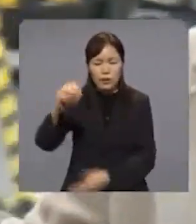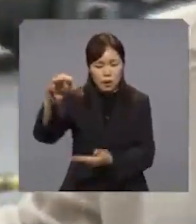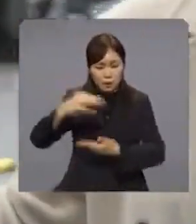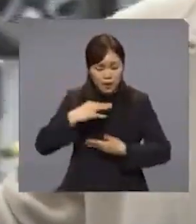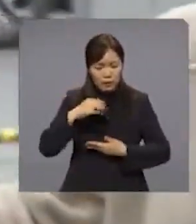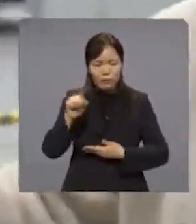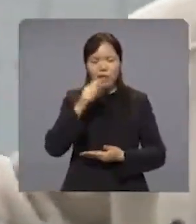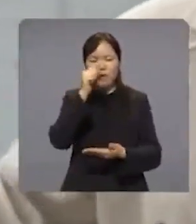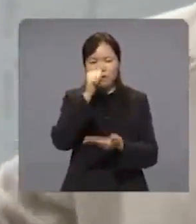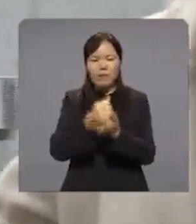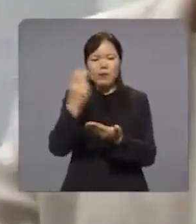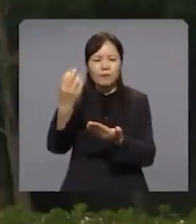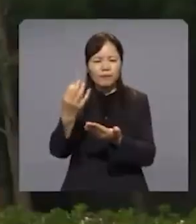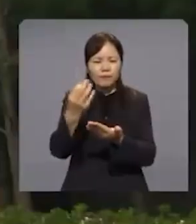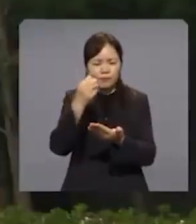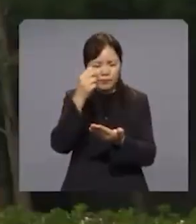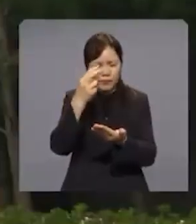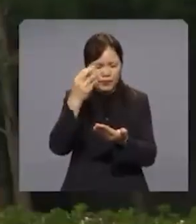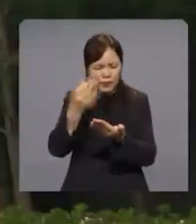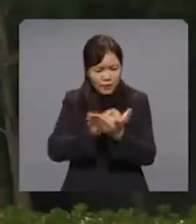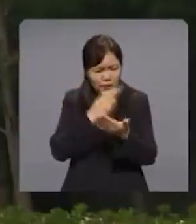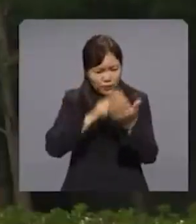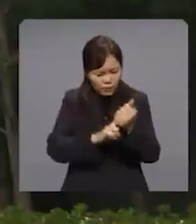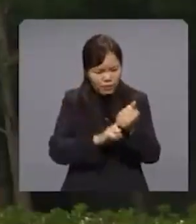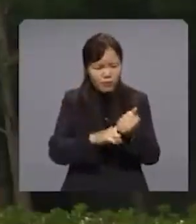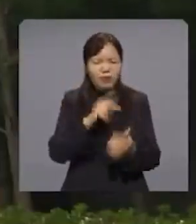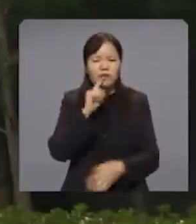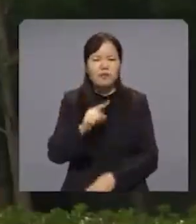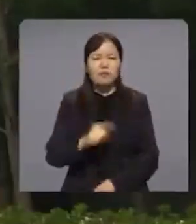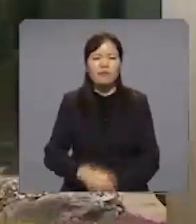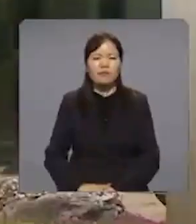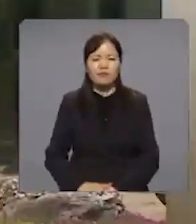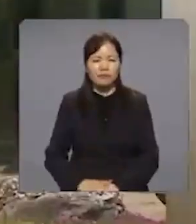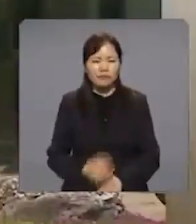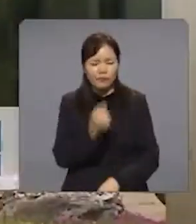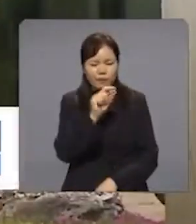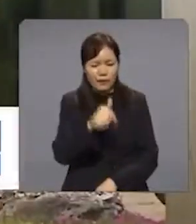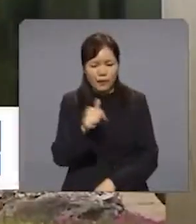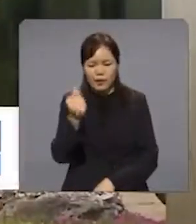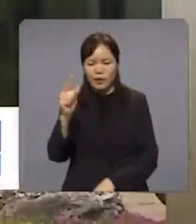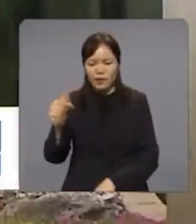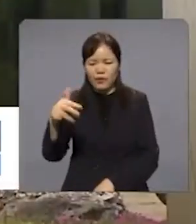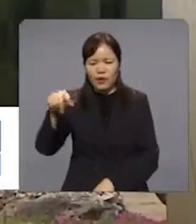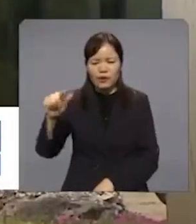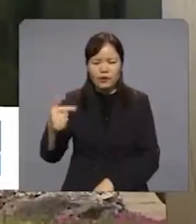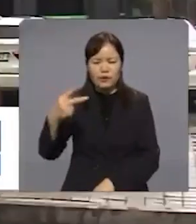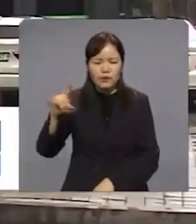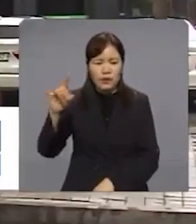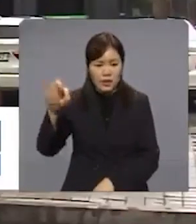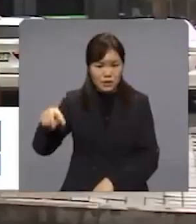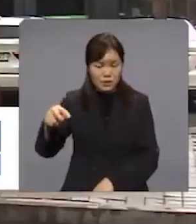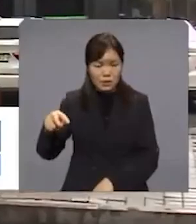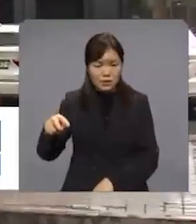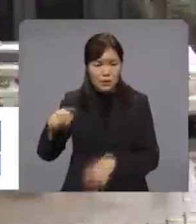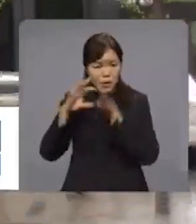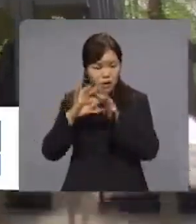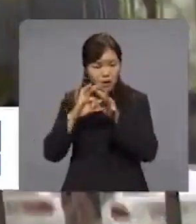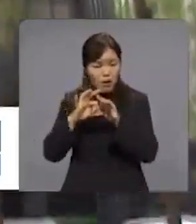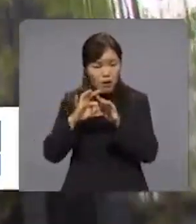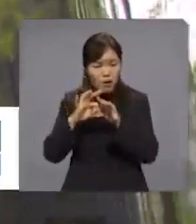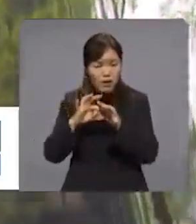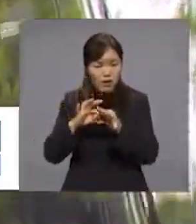수익을 숨긴 것이라고 봤습니다. 곽 전 의원과 화천대유 사이 대가성을 입증할 증거 확보를 위해